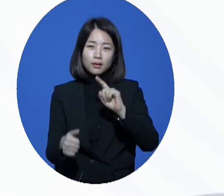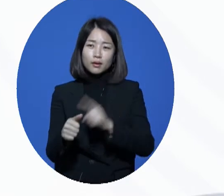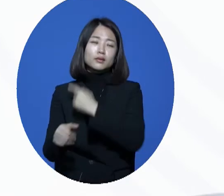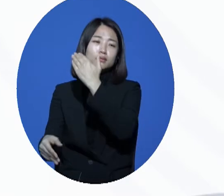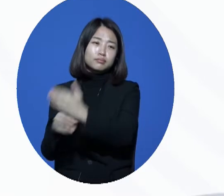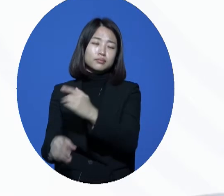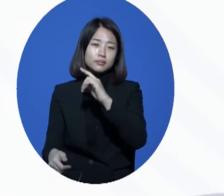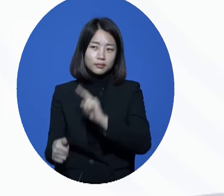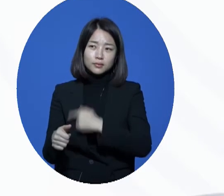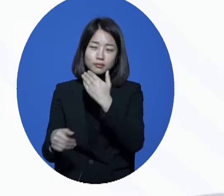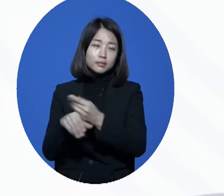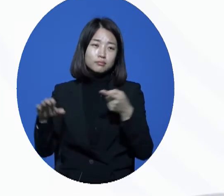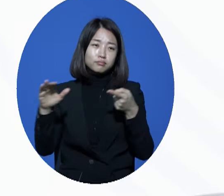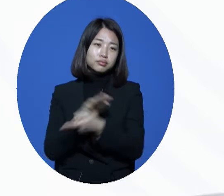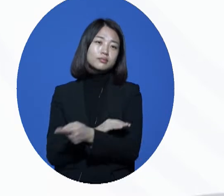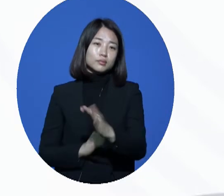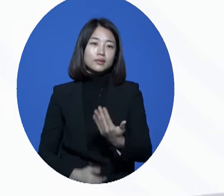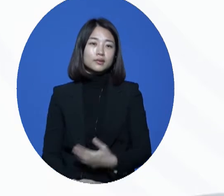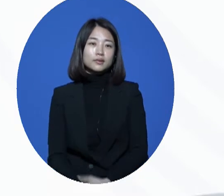별도 취급되는 사람들이니까요.